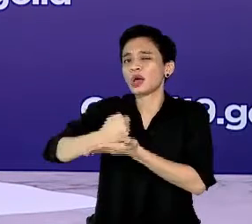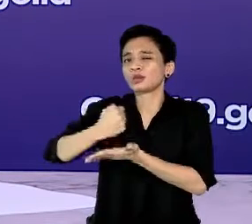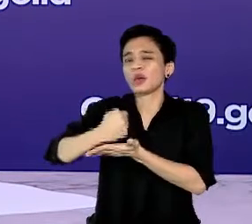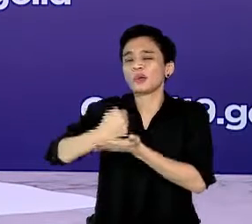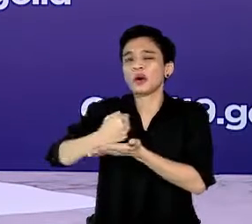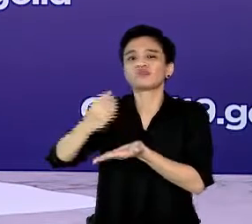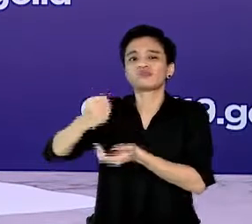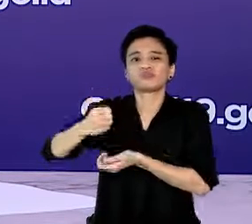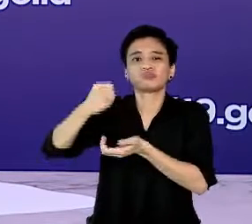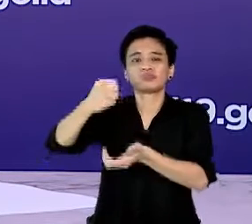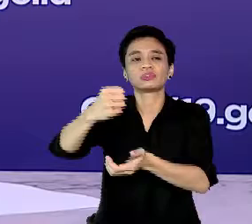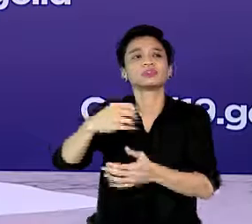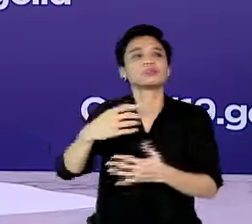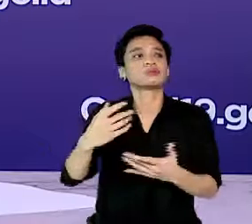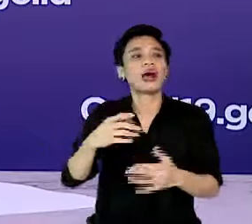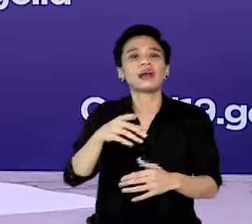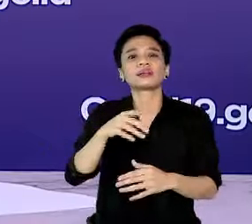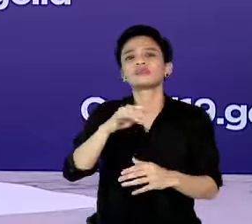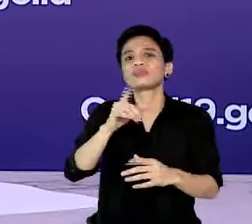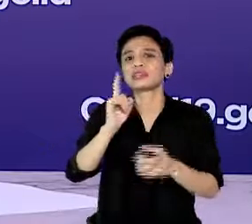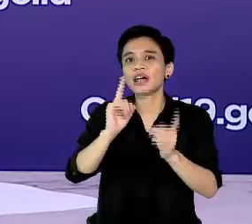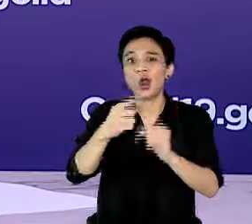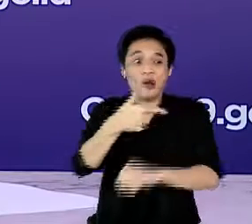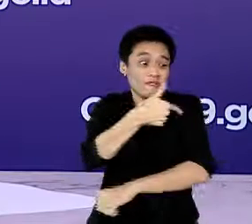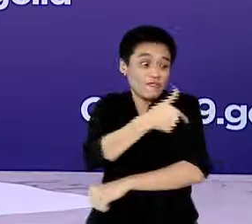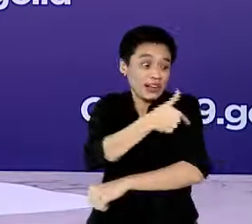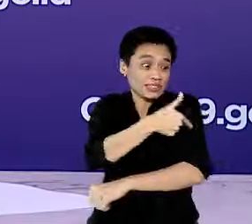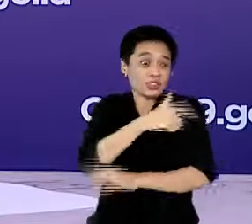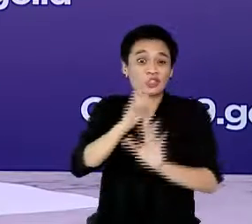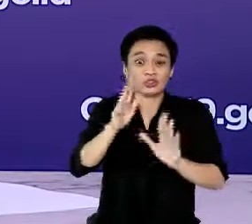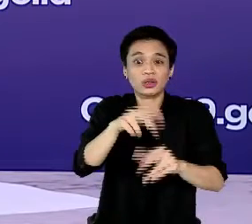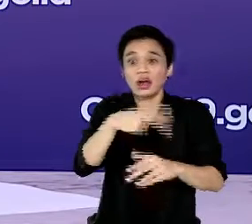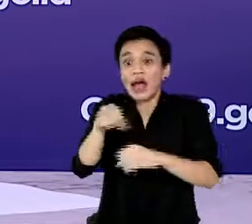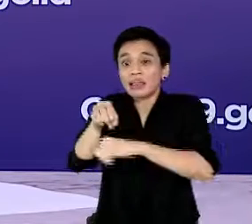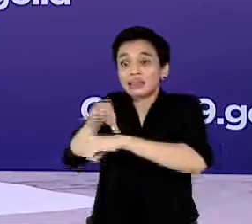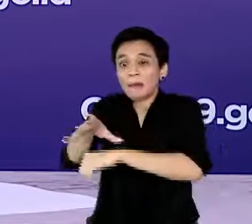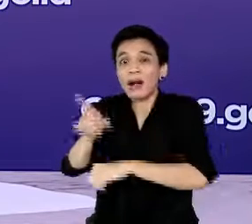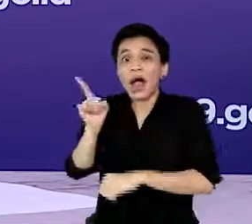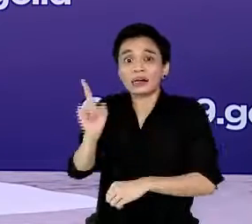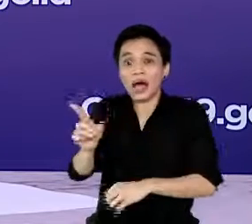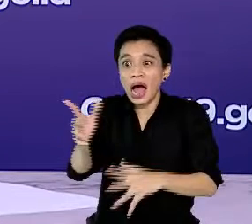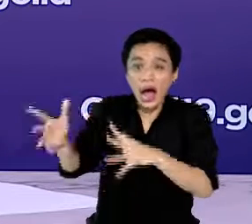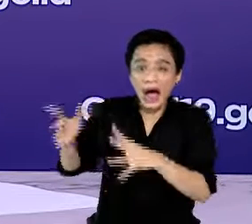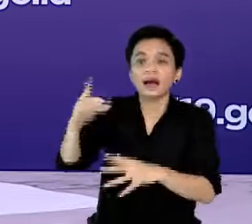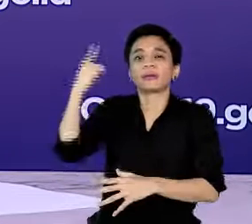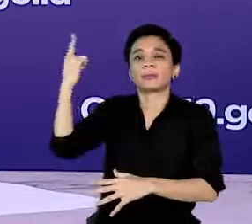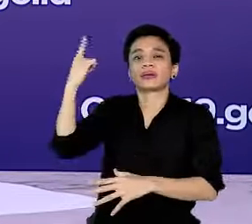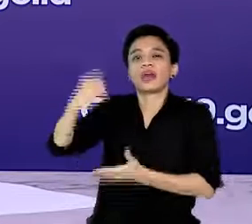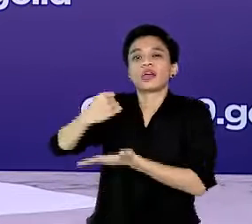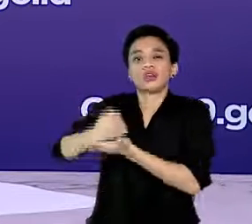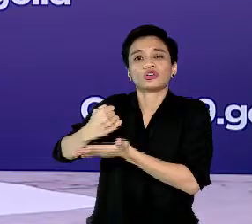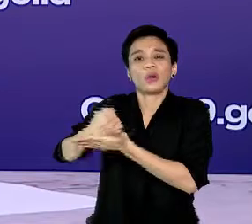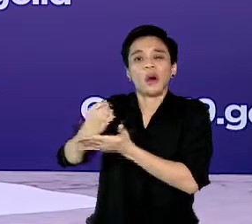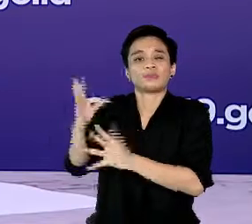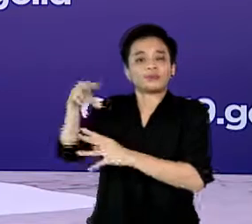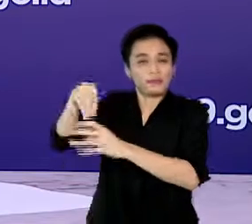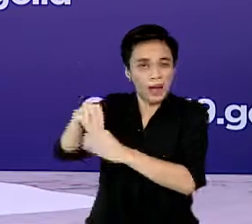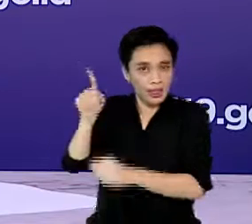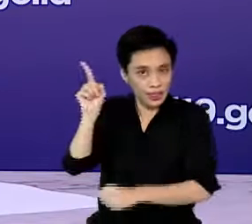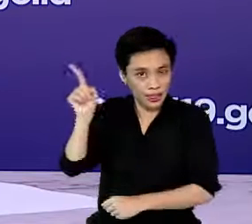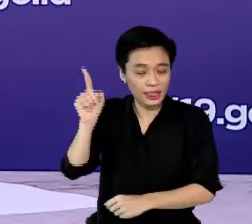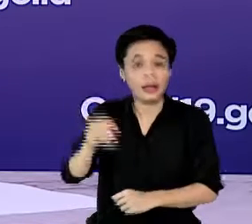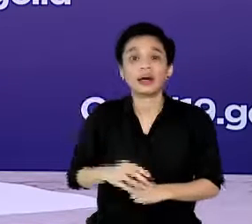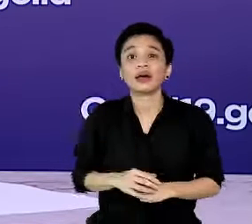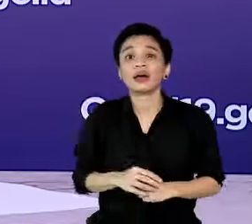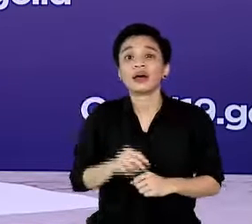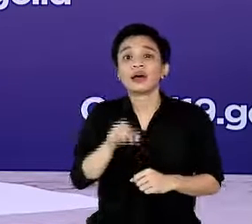kipi atau kejadian ikutan pasca imunisasi untuk pelaksanaan vaksin of 19 Hai penanganan